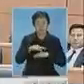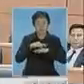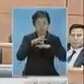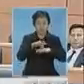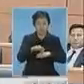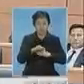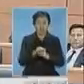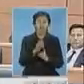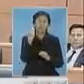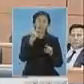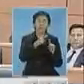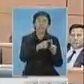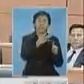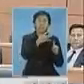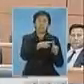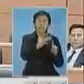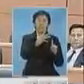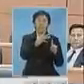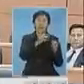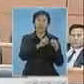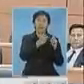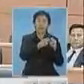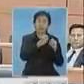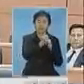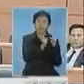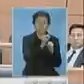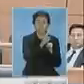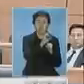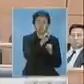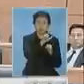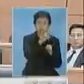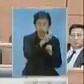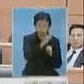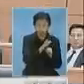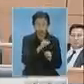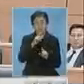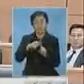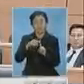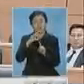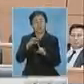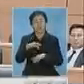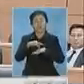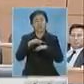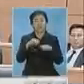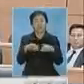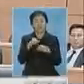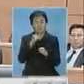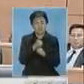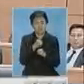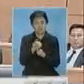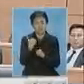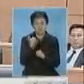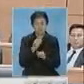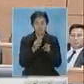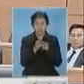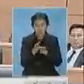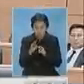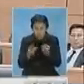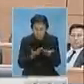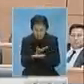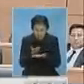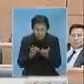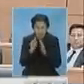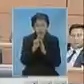เมษายนพฤษภาคม 53มีการตั้งกรรมการพิจารณาแนวทางแก้ไข